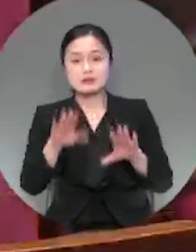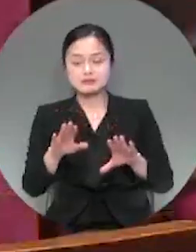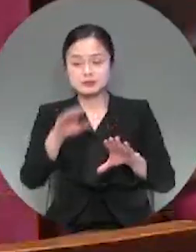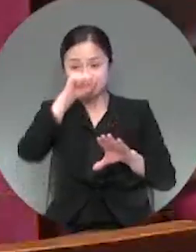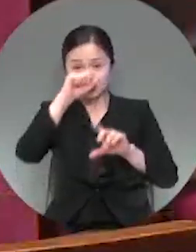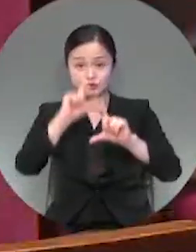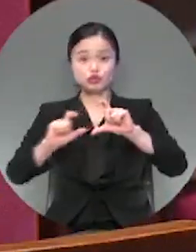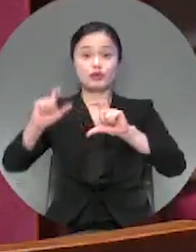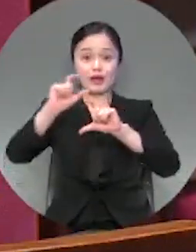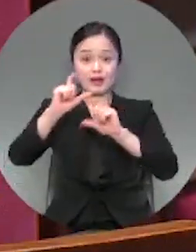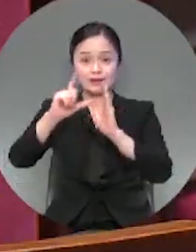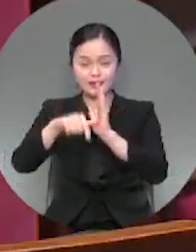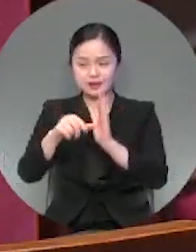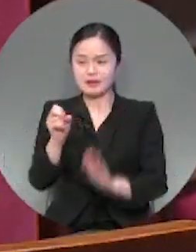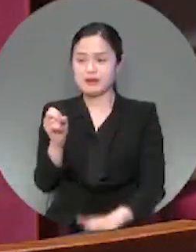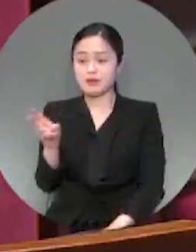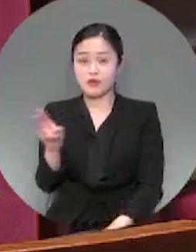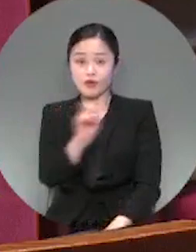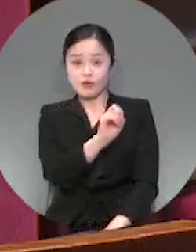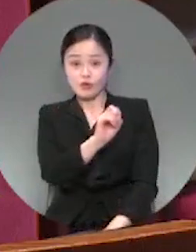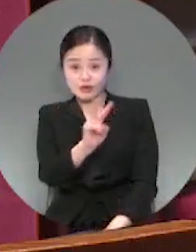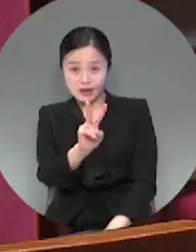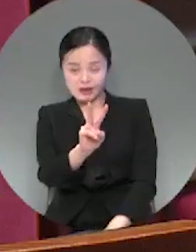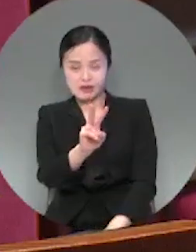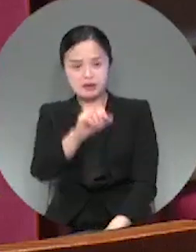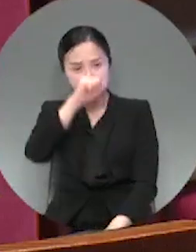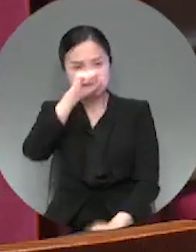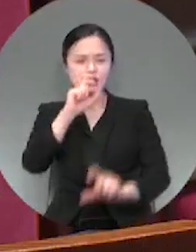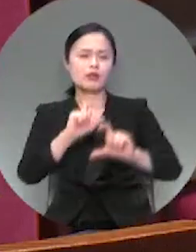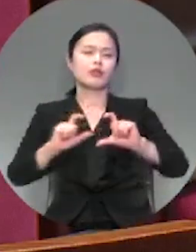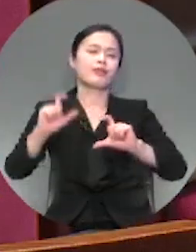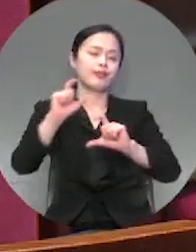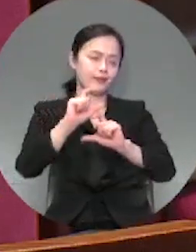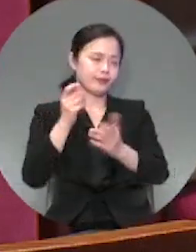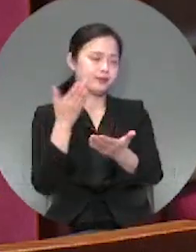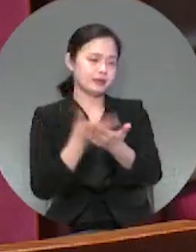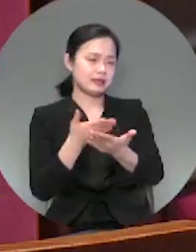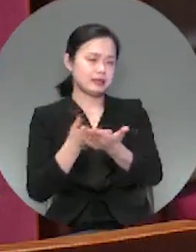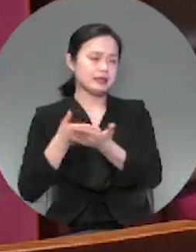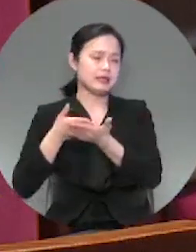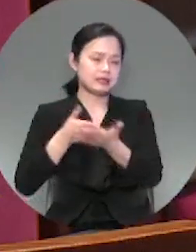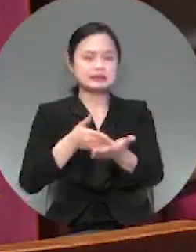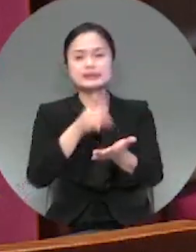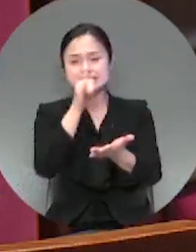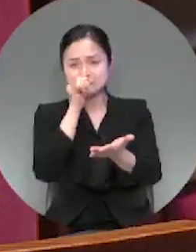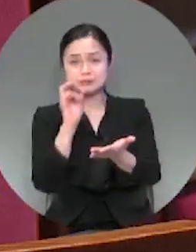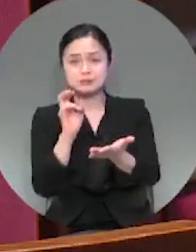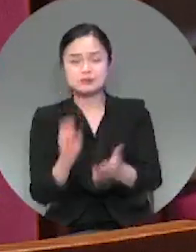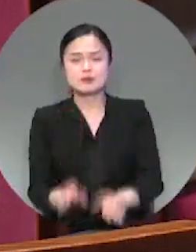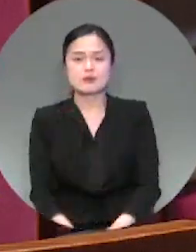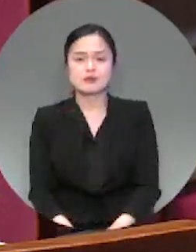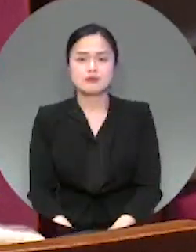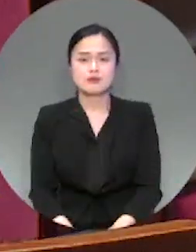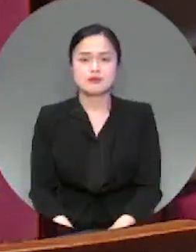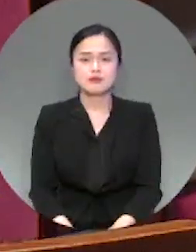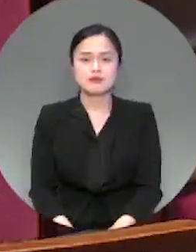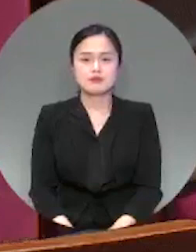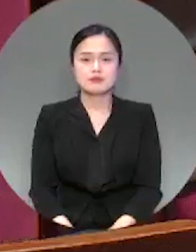더 요구를 할 것으로 보여집니다. 정부 추경안의 1.9조를 반영을 했는데